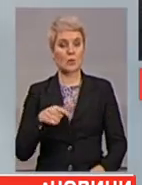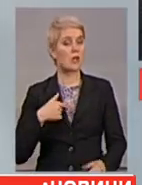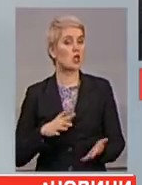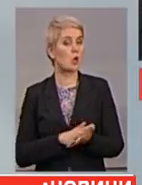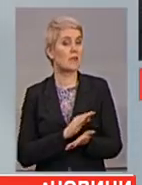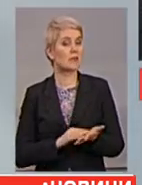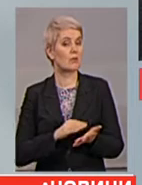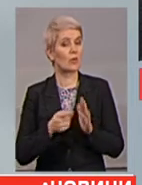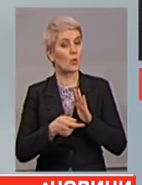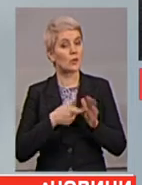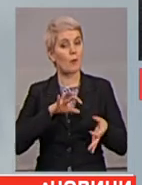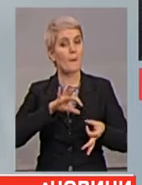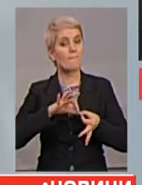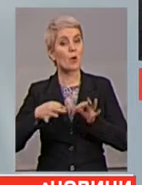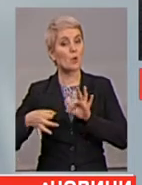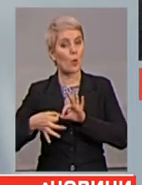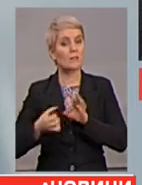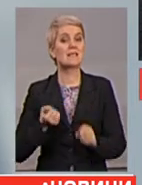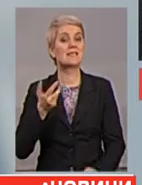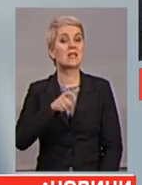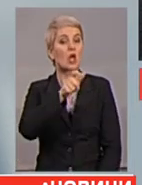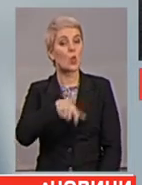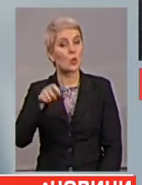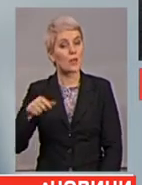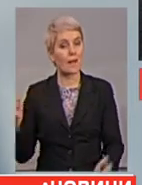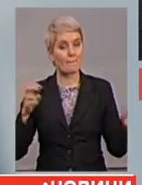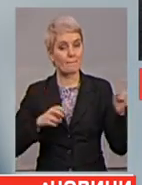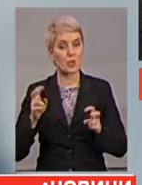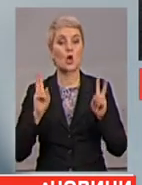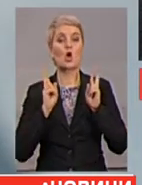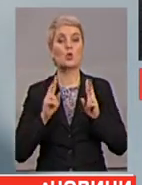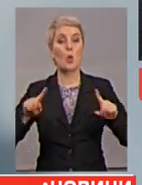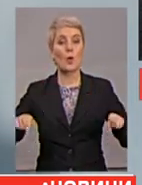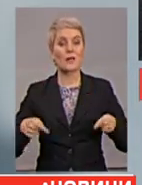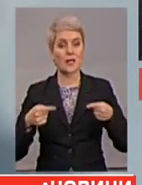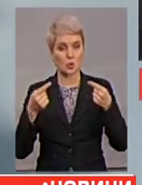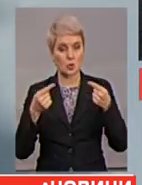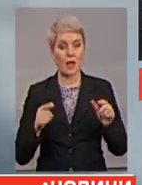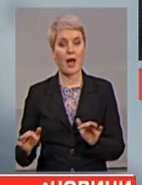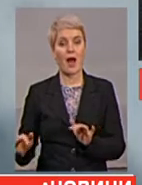дізнаємося подробиці. Олена, розкажіть, скільки людей прийшло? Хто організує акцію пам'яті?